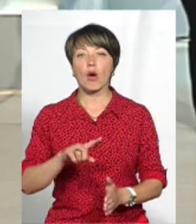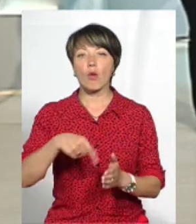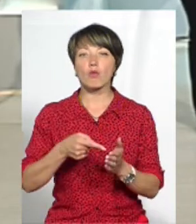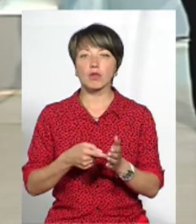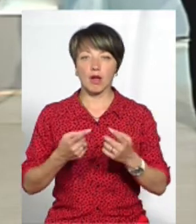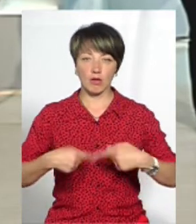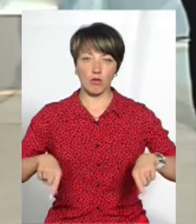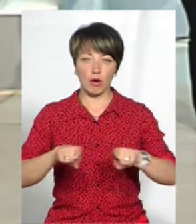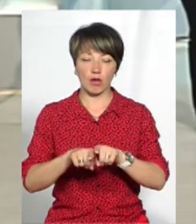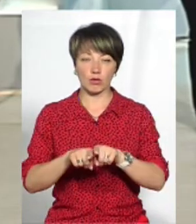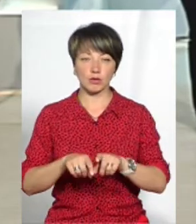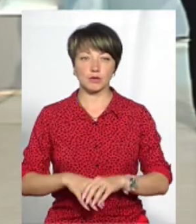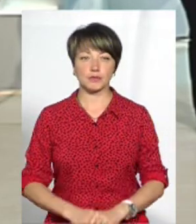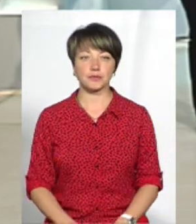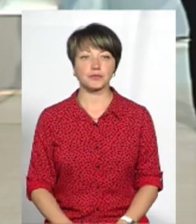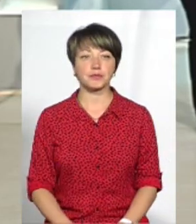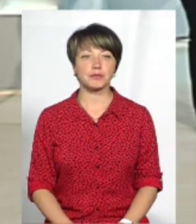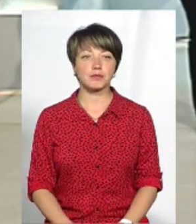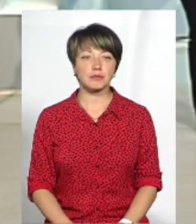галузь.